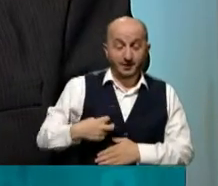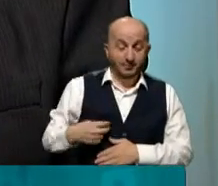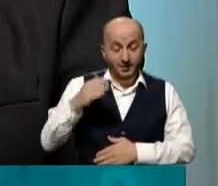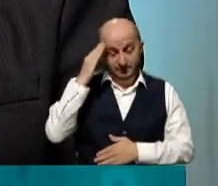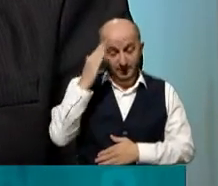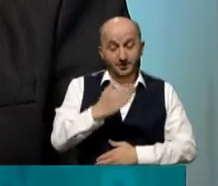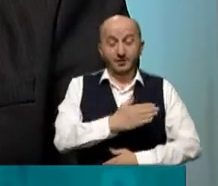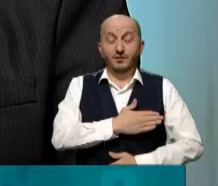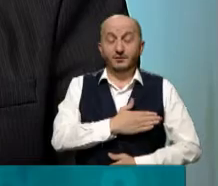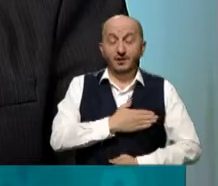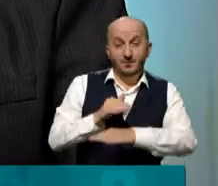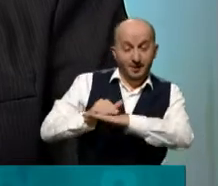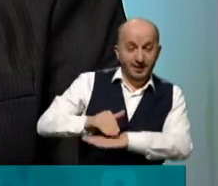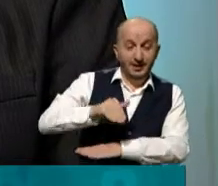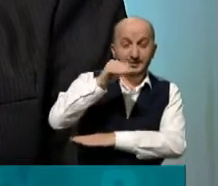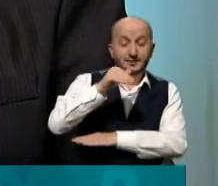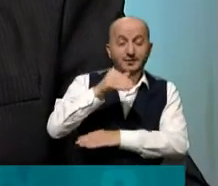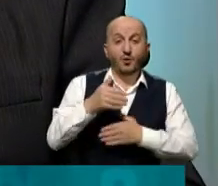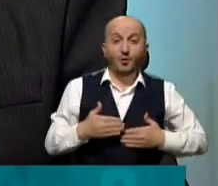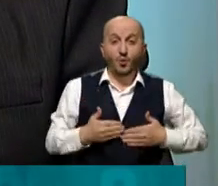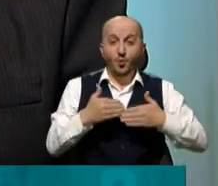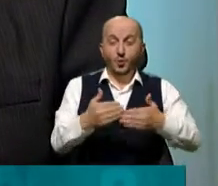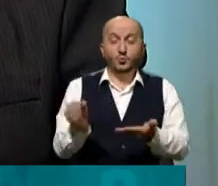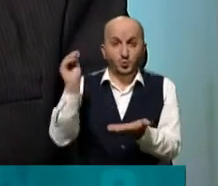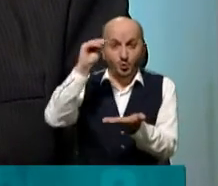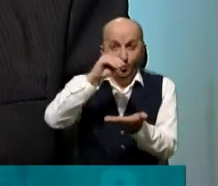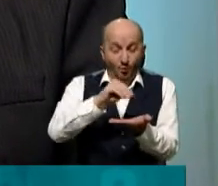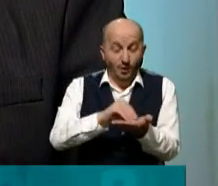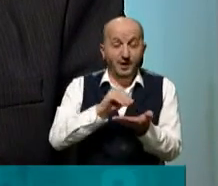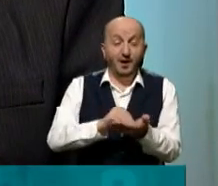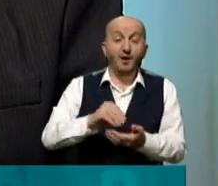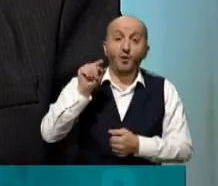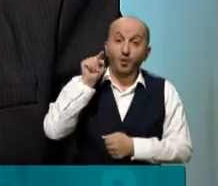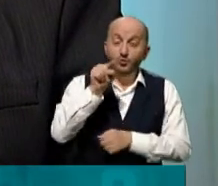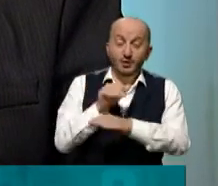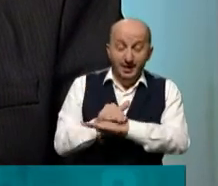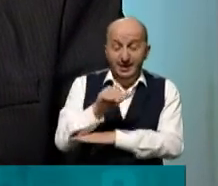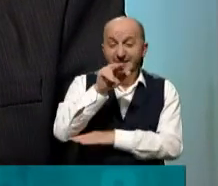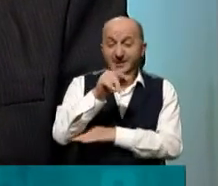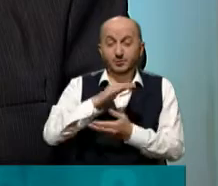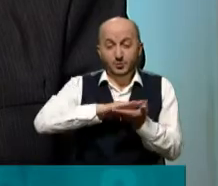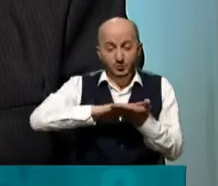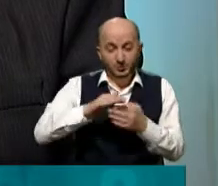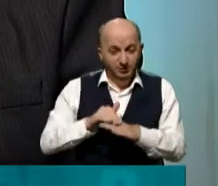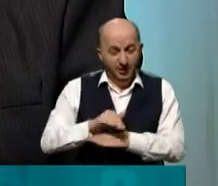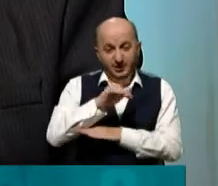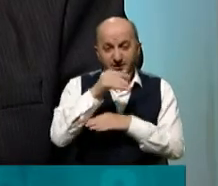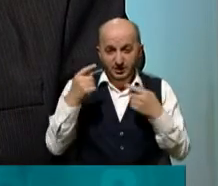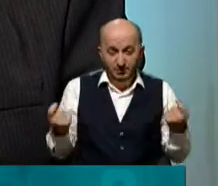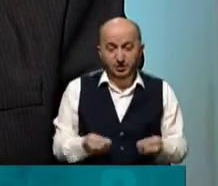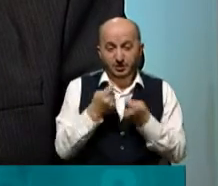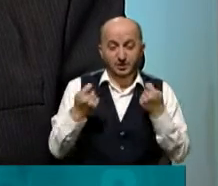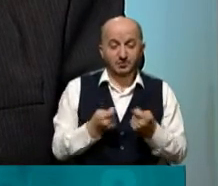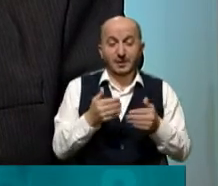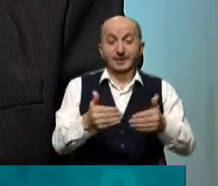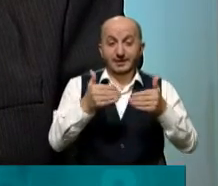aleyhissalatu vesselamın hayatını önümüze koyarak onun hayatı gibi düzgün bir hayat yaşamaya çalışmak, tedbir